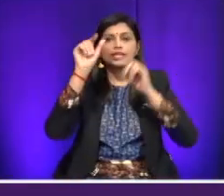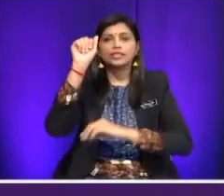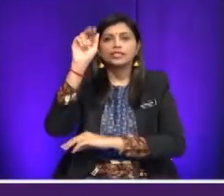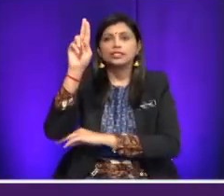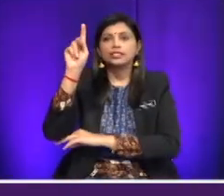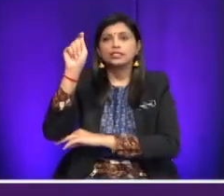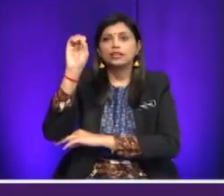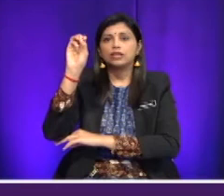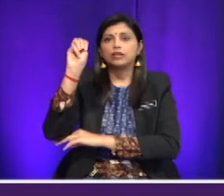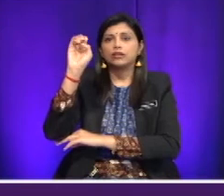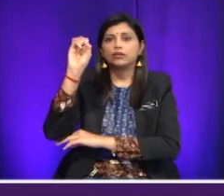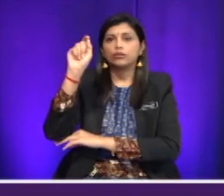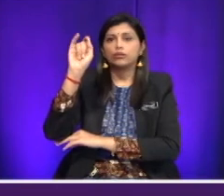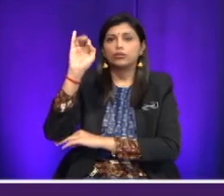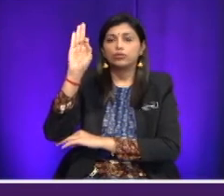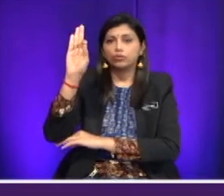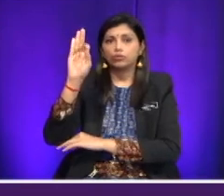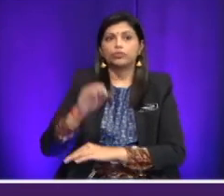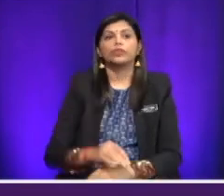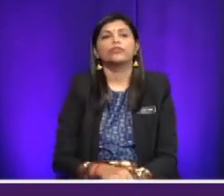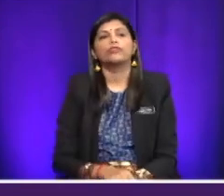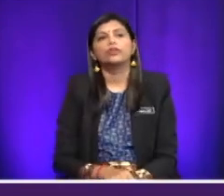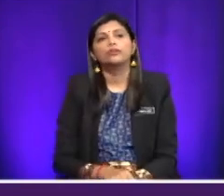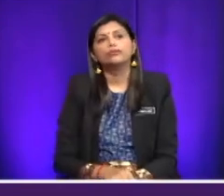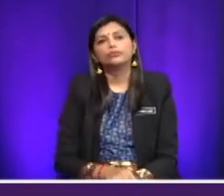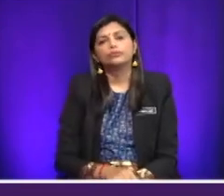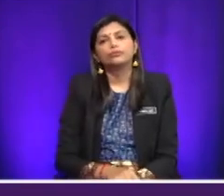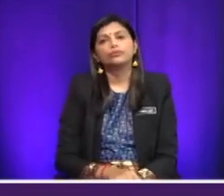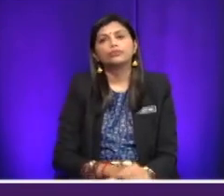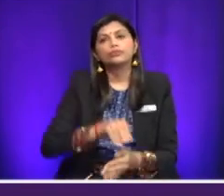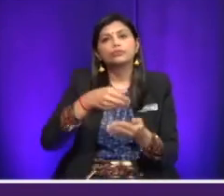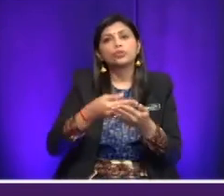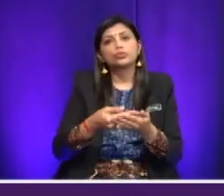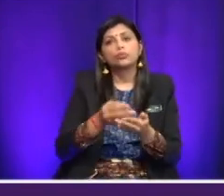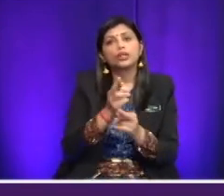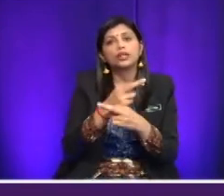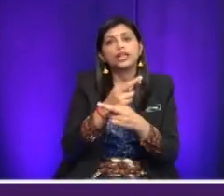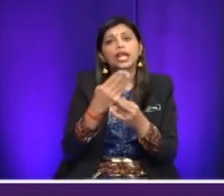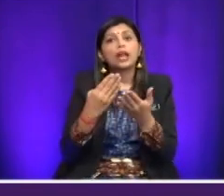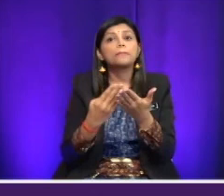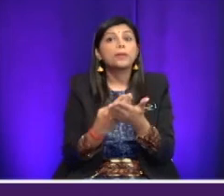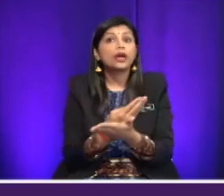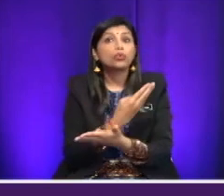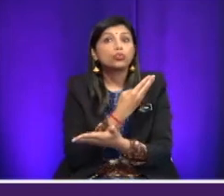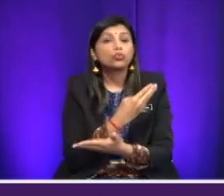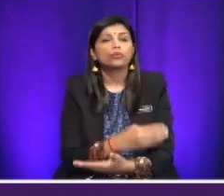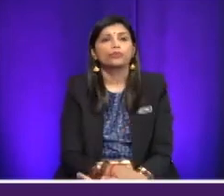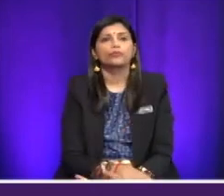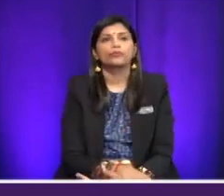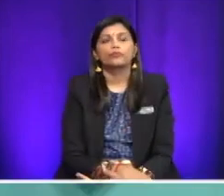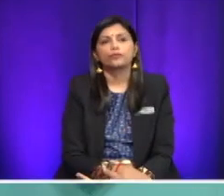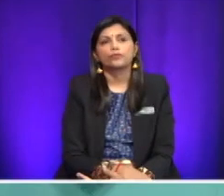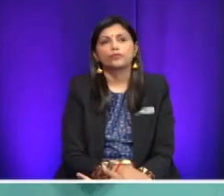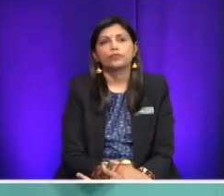pakai otomotifnet.com pejuang ngebut dan juga enggak Boni oleh tapi ketua sekali Turki tapi buying atau